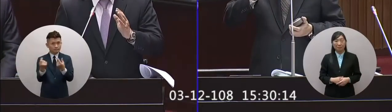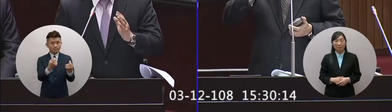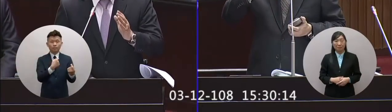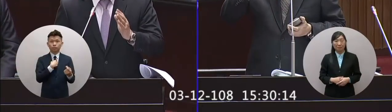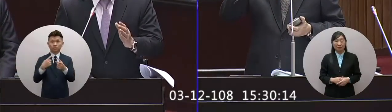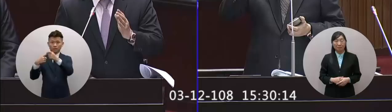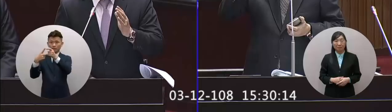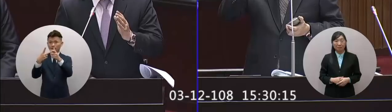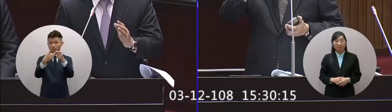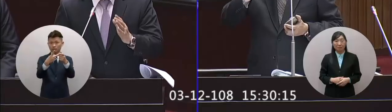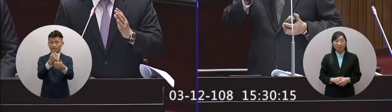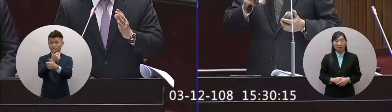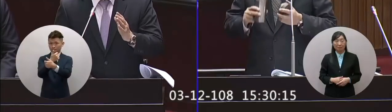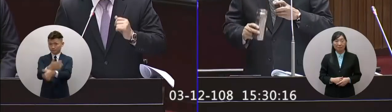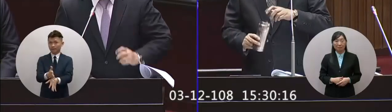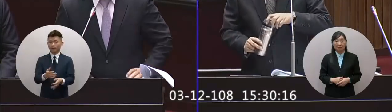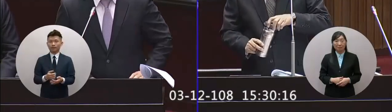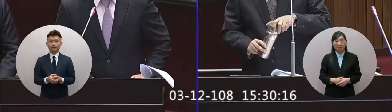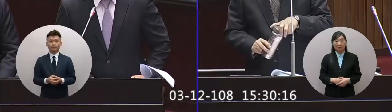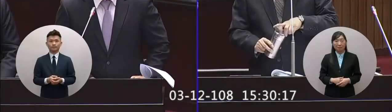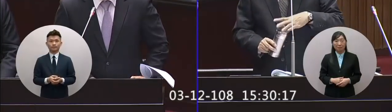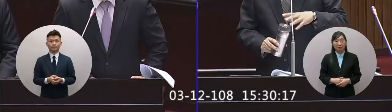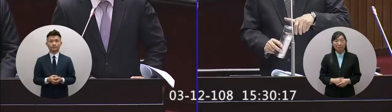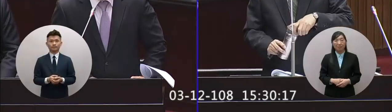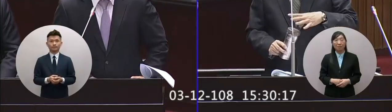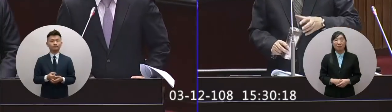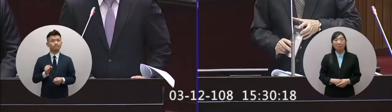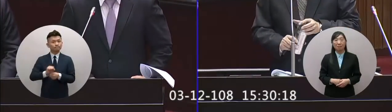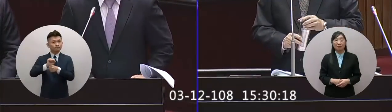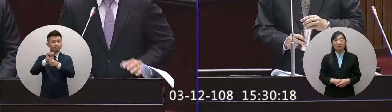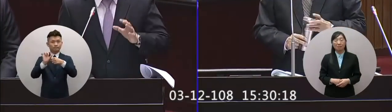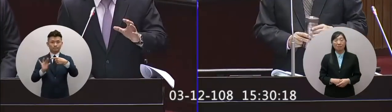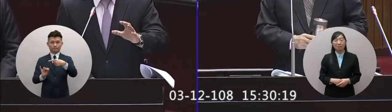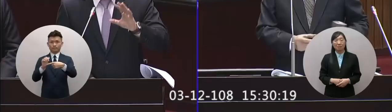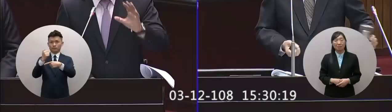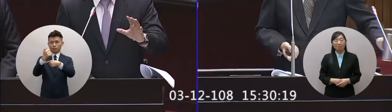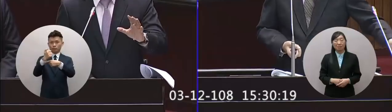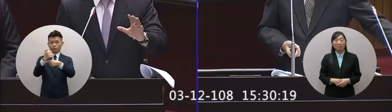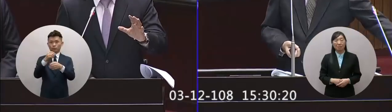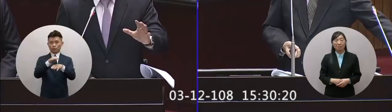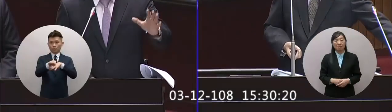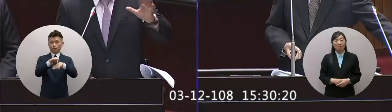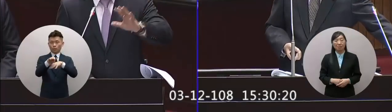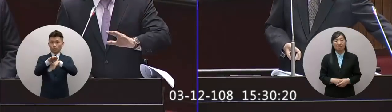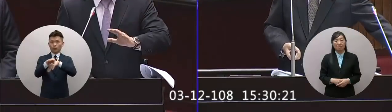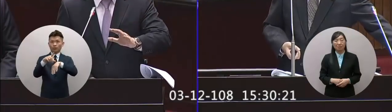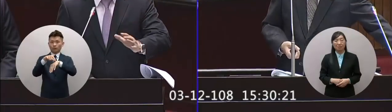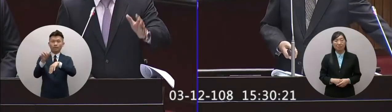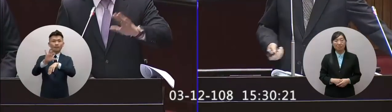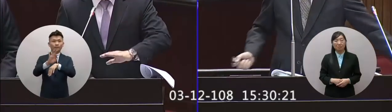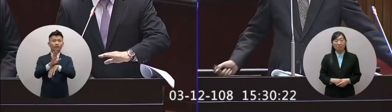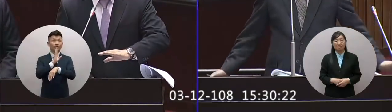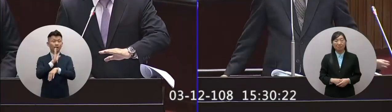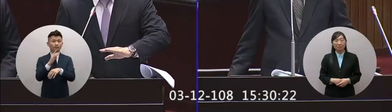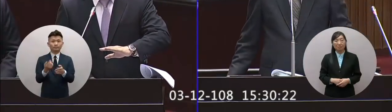经验有这一个这个。增加了这个5%的运量，再免收费时间，因此也就疏解